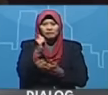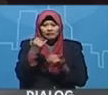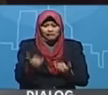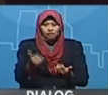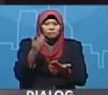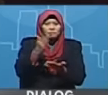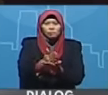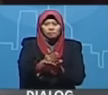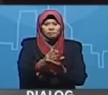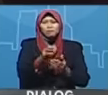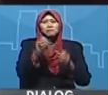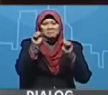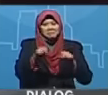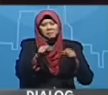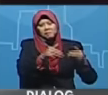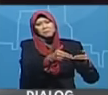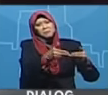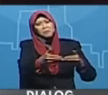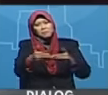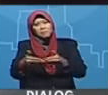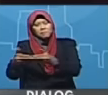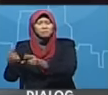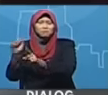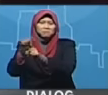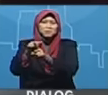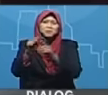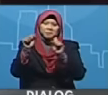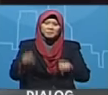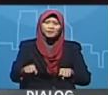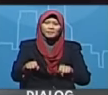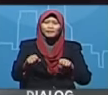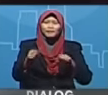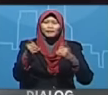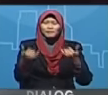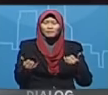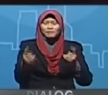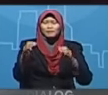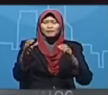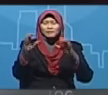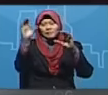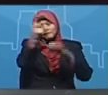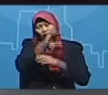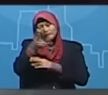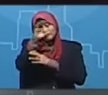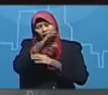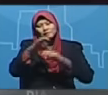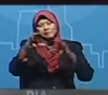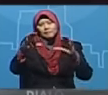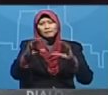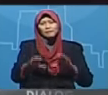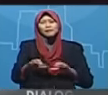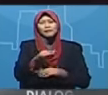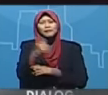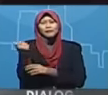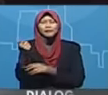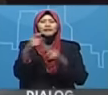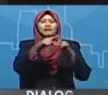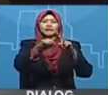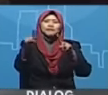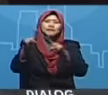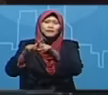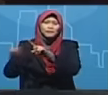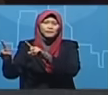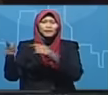kita bicarakan ia akan berterusan berlaku, dan cumanya nanti jalan ceritanya yang berbeza. Seperti juga saya menemui